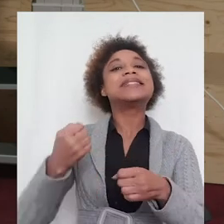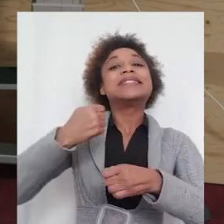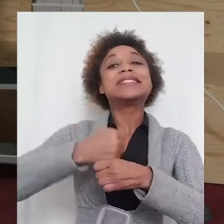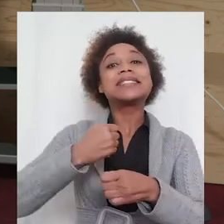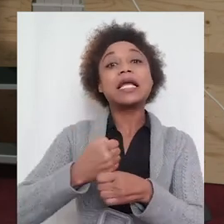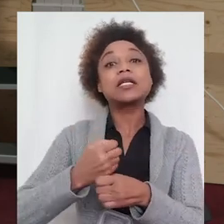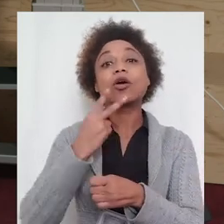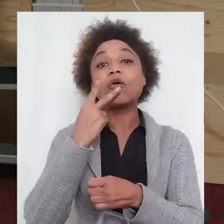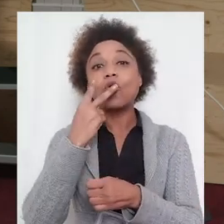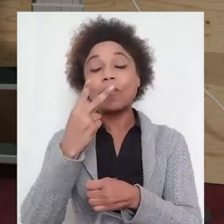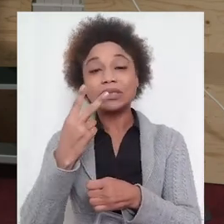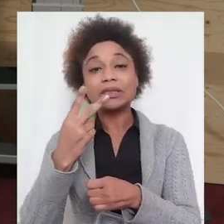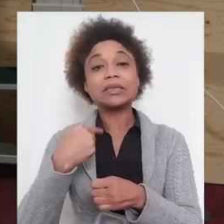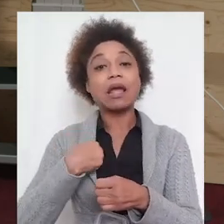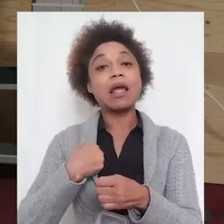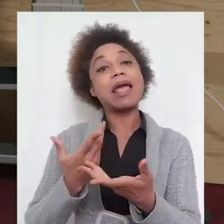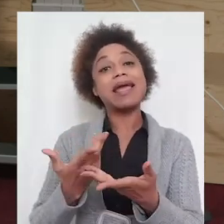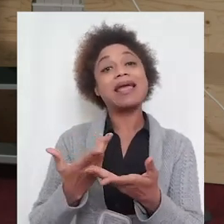en Stichting Onbeperkt Genieten.